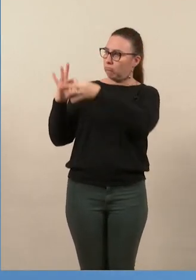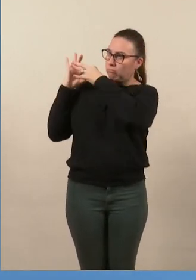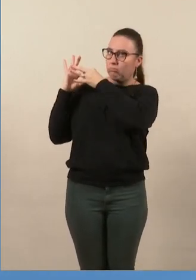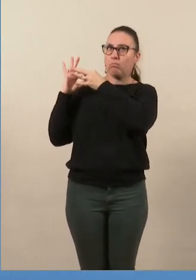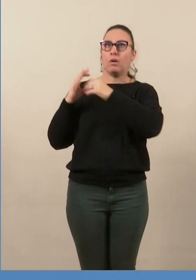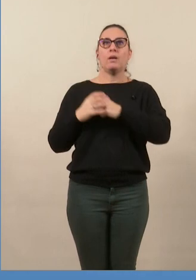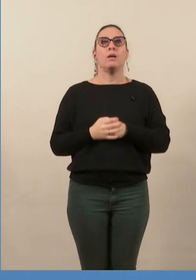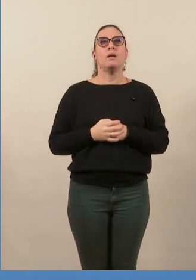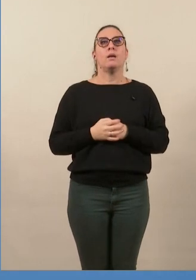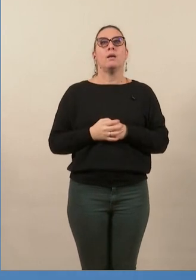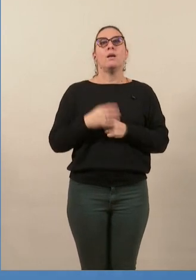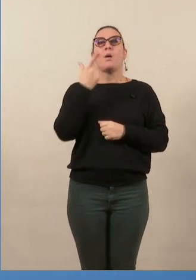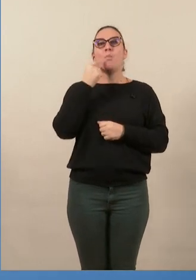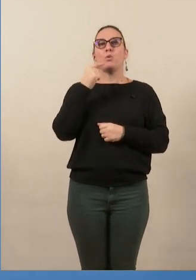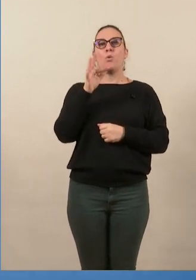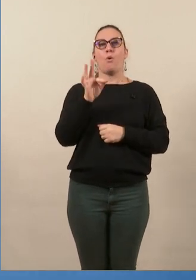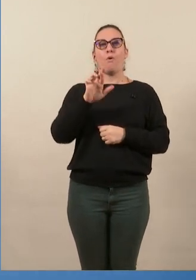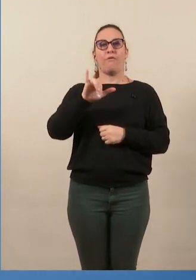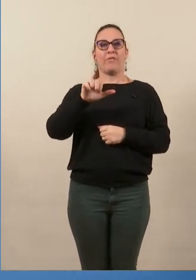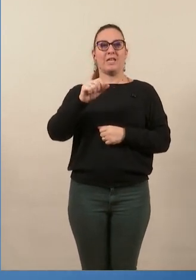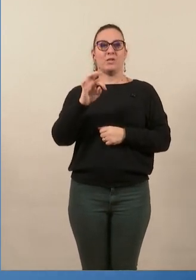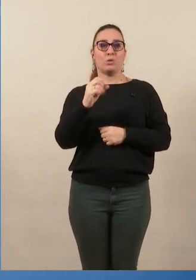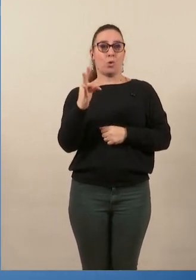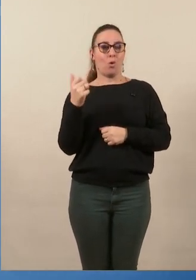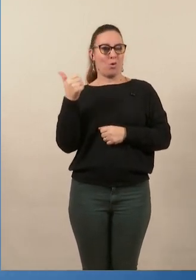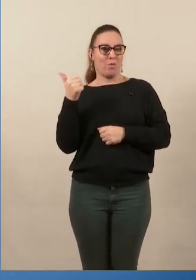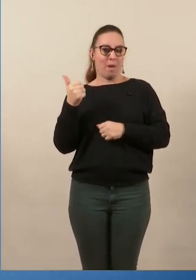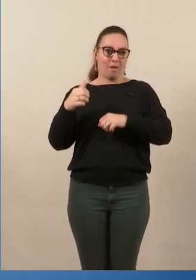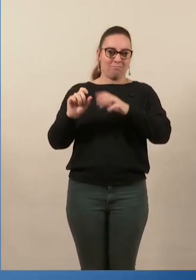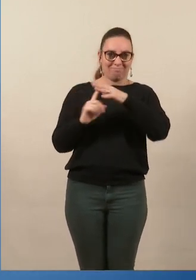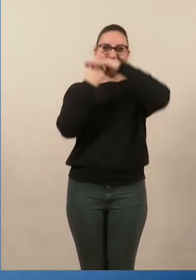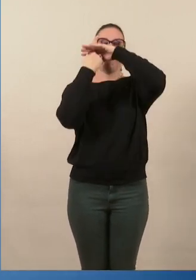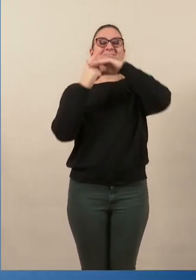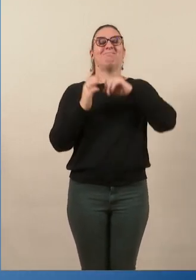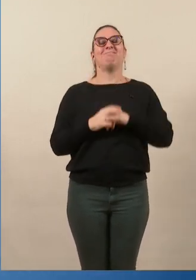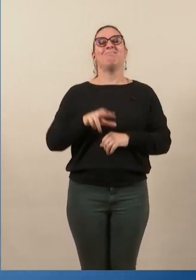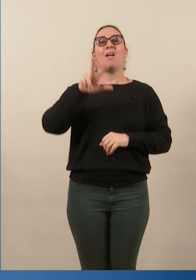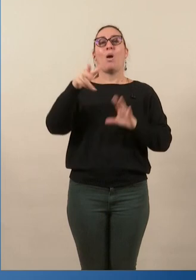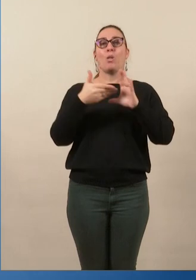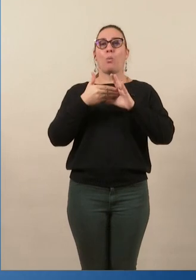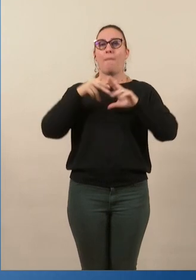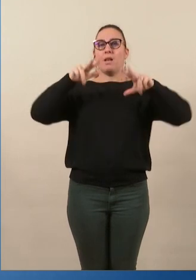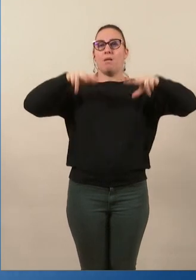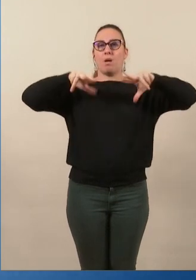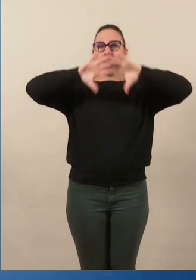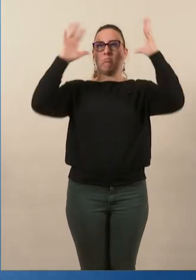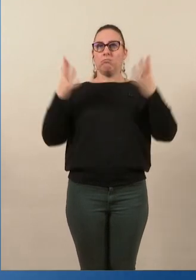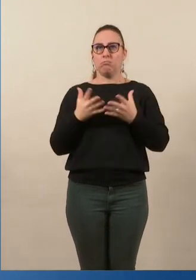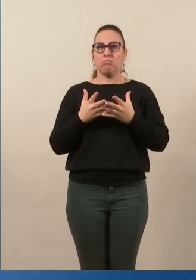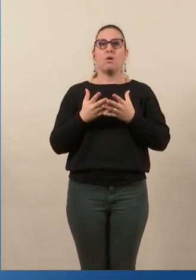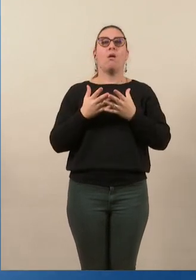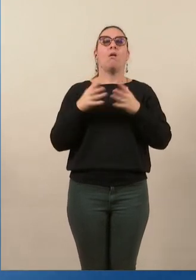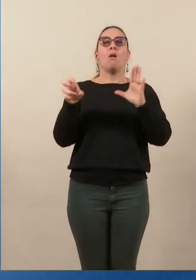cette table Vincent fristau euh et euh 3000 logements sont isolés à